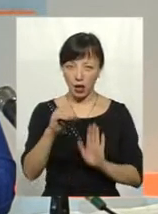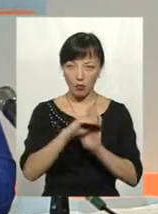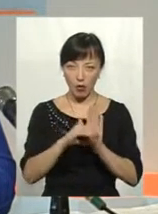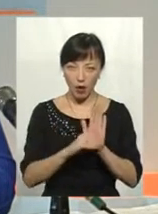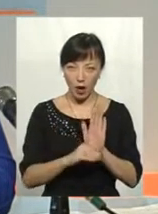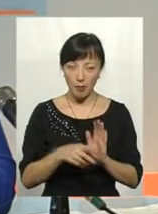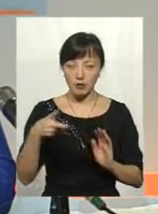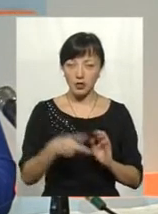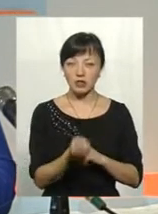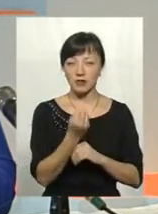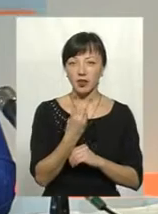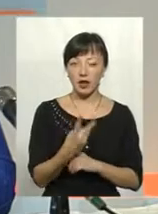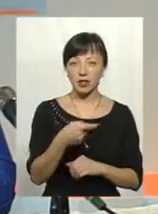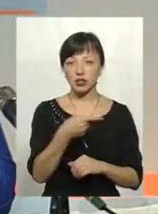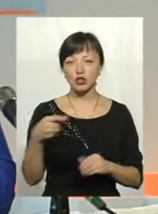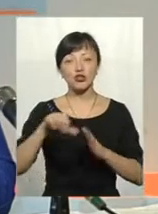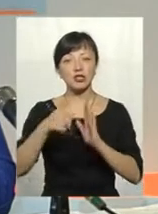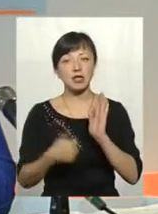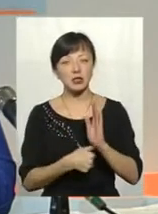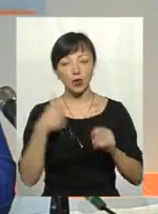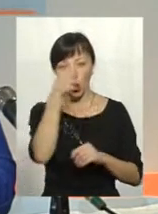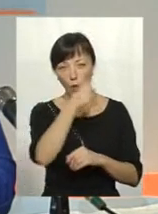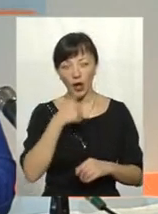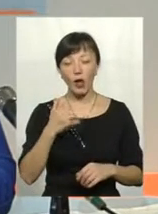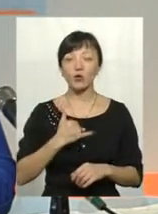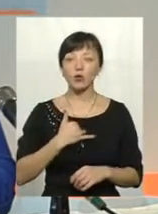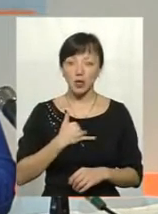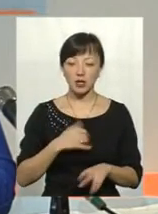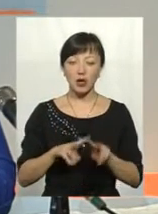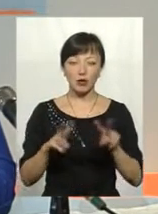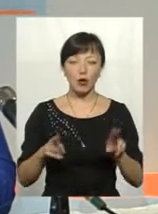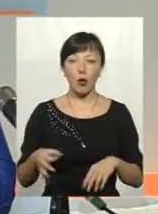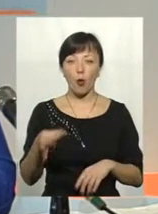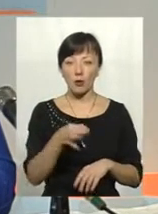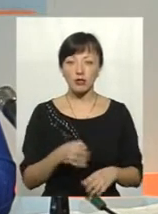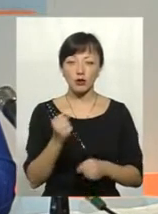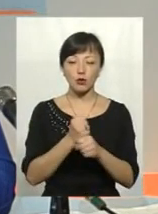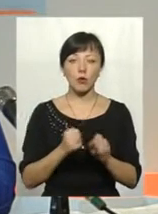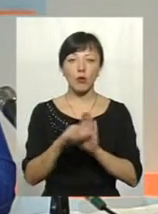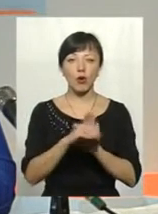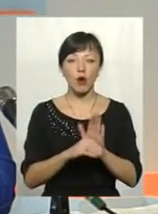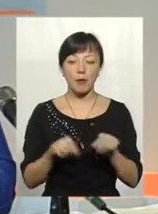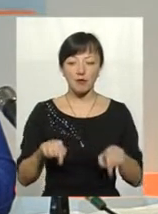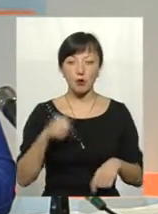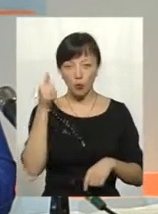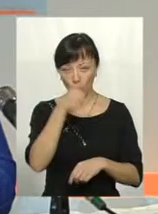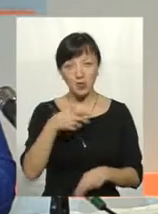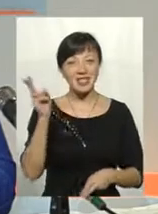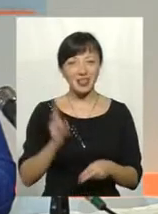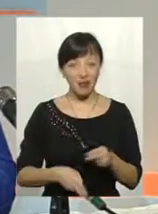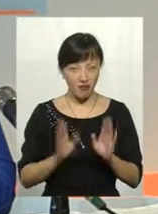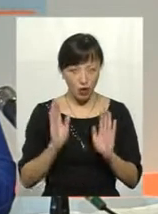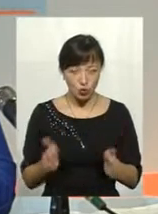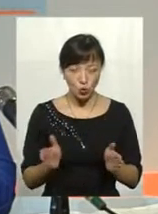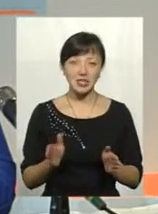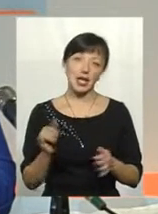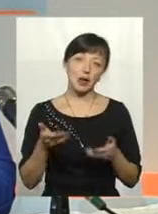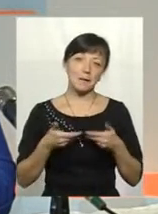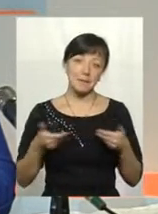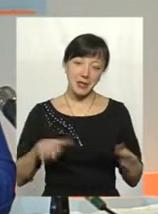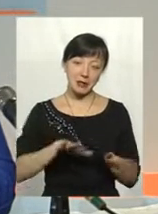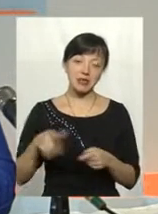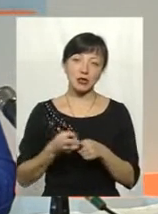на 2012-2016 роки, і в нашій аналогічній області розроблена програма, яка в цьому році завершується, і ми